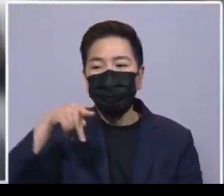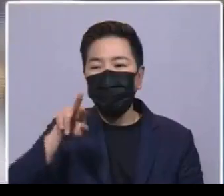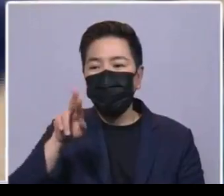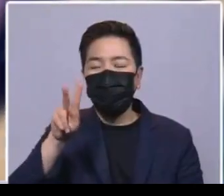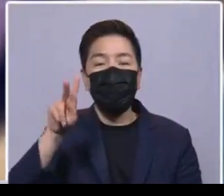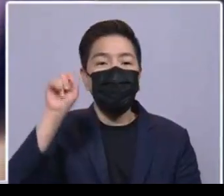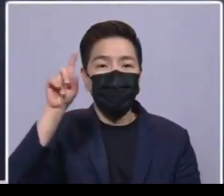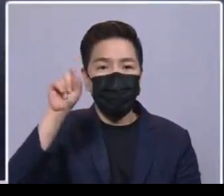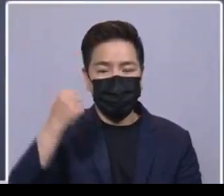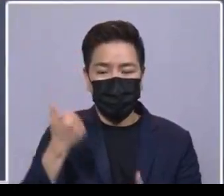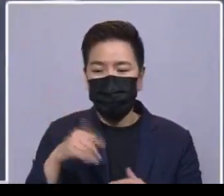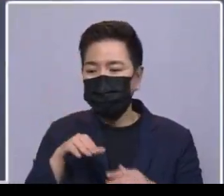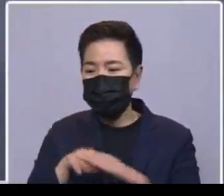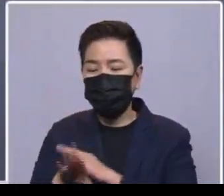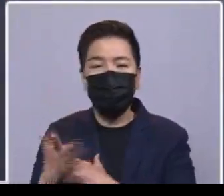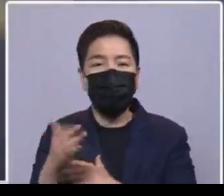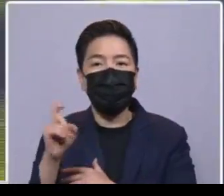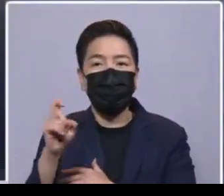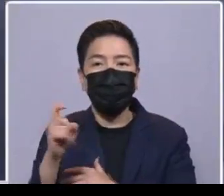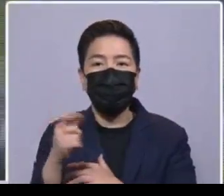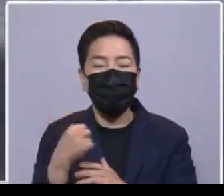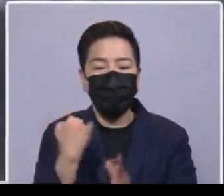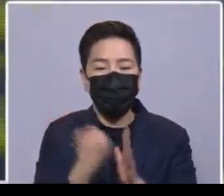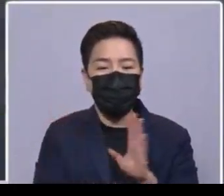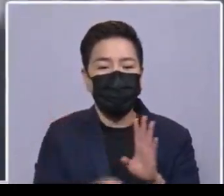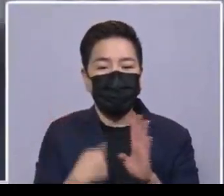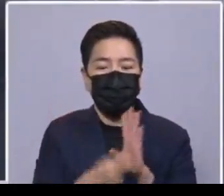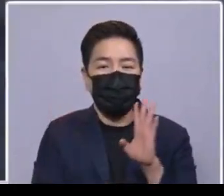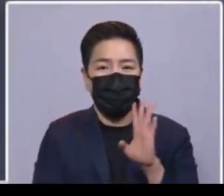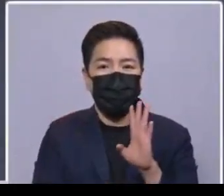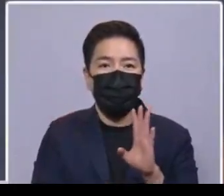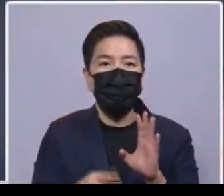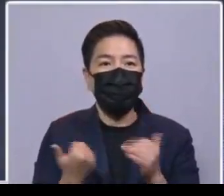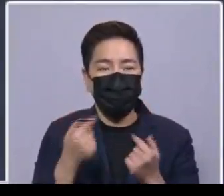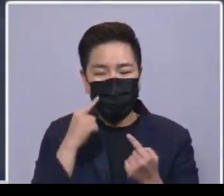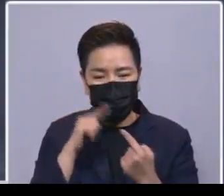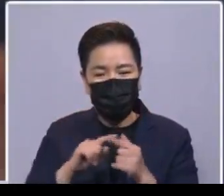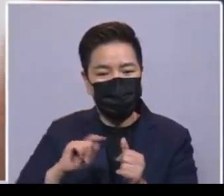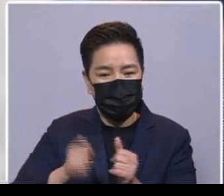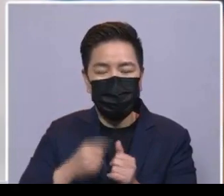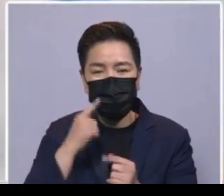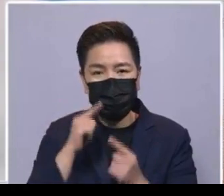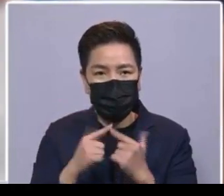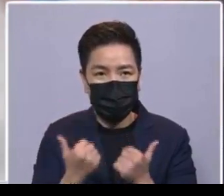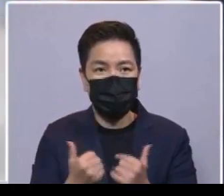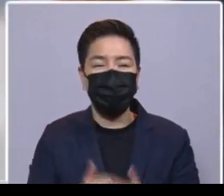กเฉินหนีไม่ทันค่ะโดนหมดทั้ง4คนนะคะขาครบแล้วก็ยังโดนถ้าขาขาด